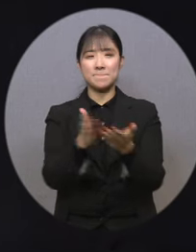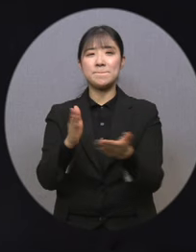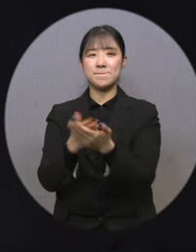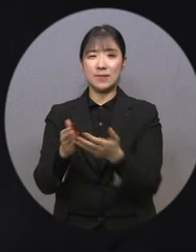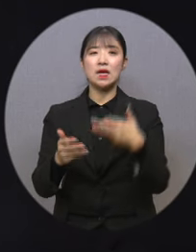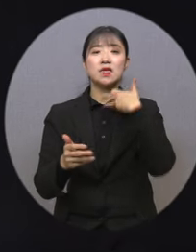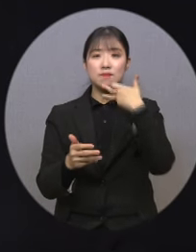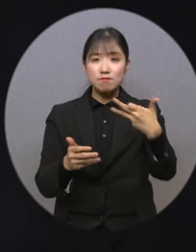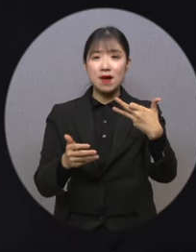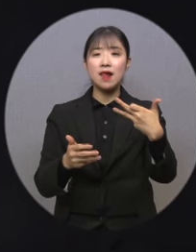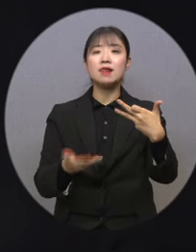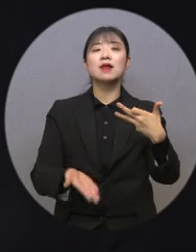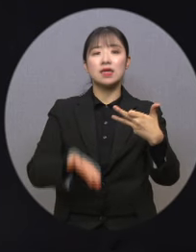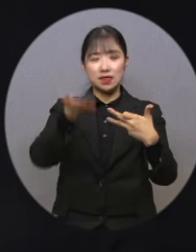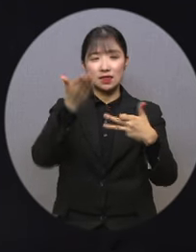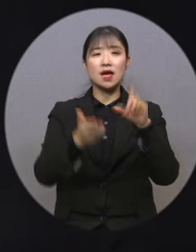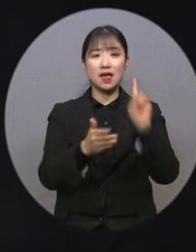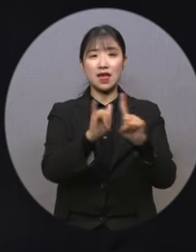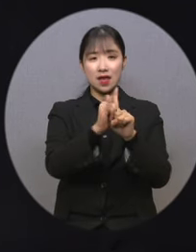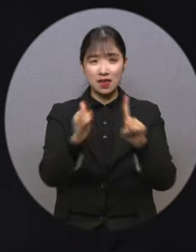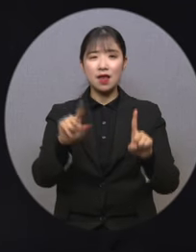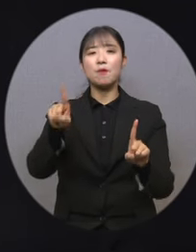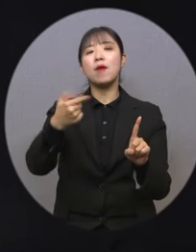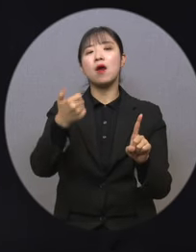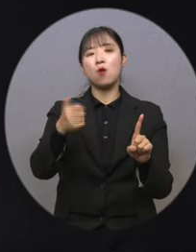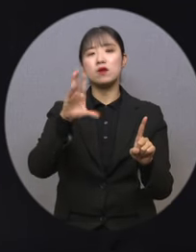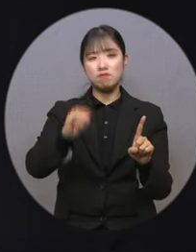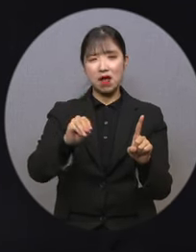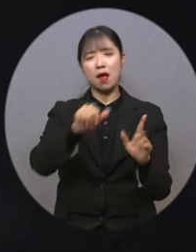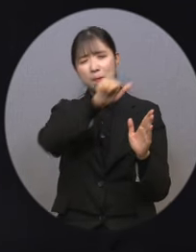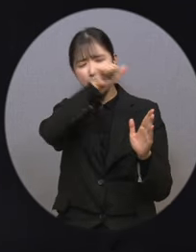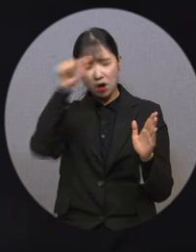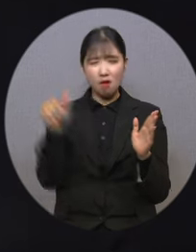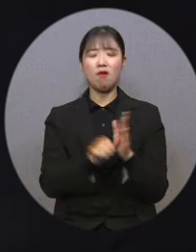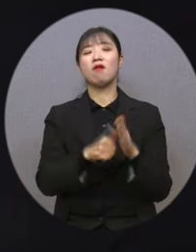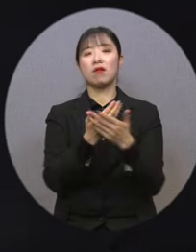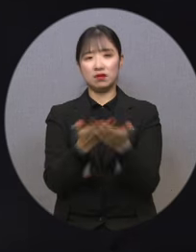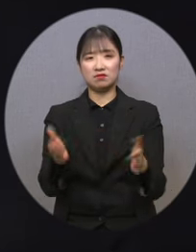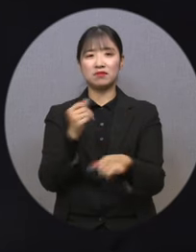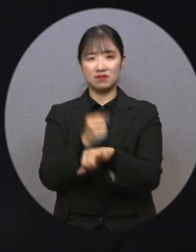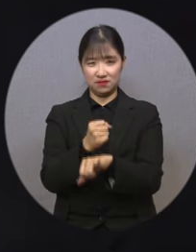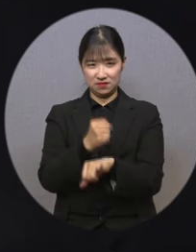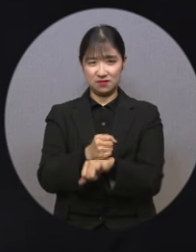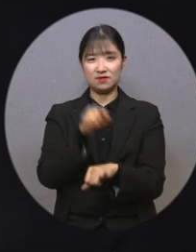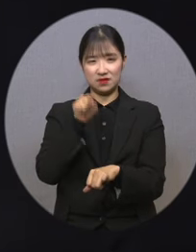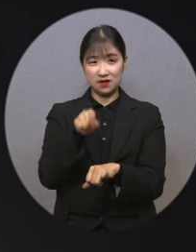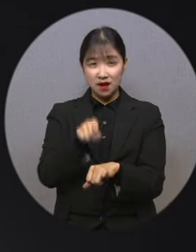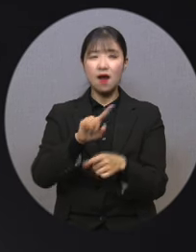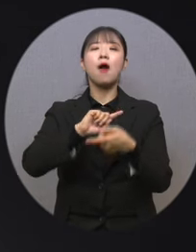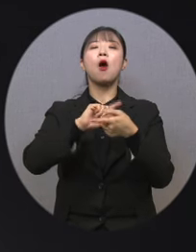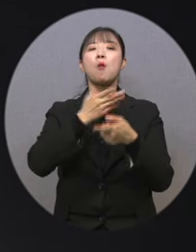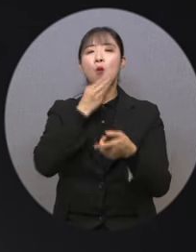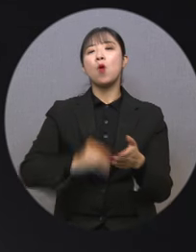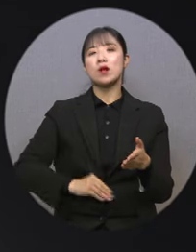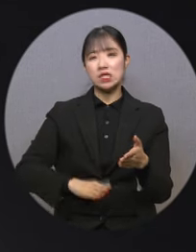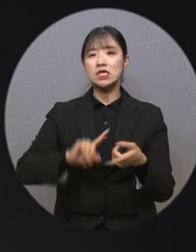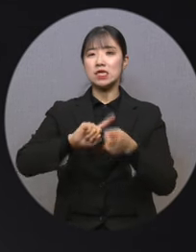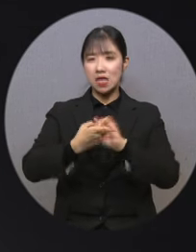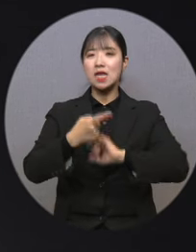1인당 150만 원씩 평생 줍니다. 그래서 그게 복지 대변합니다.